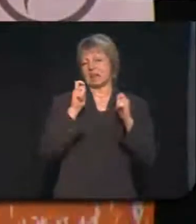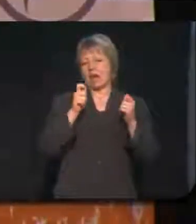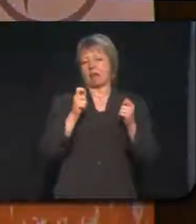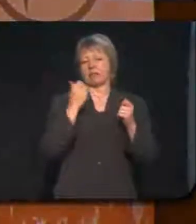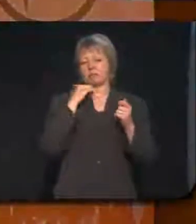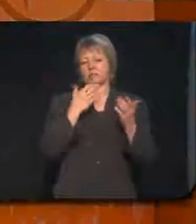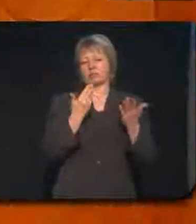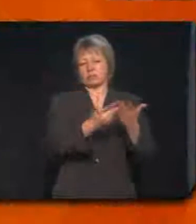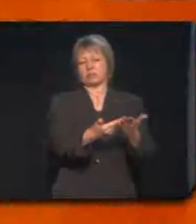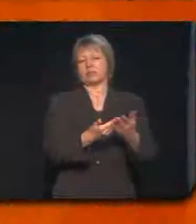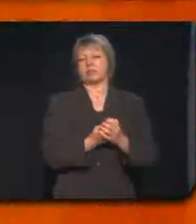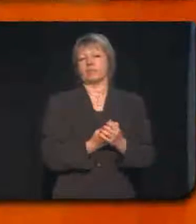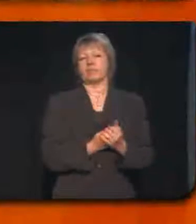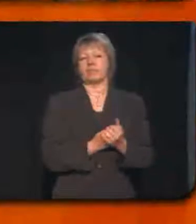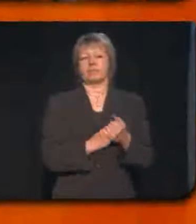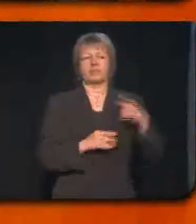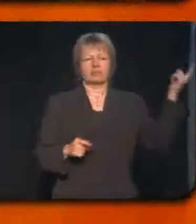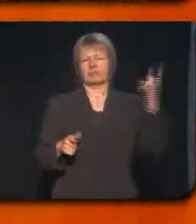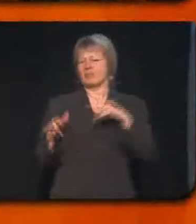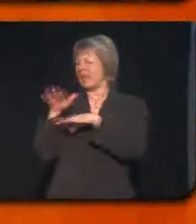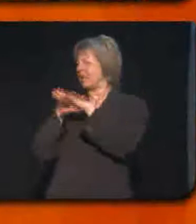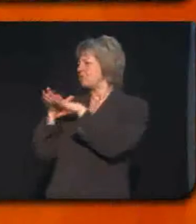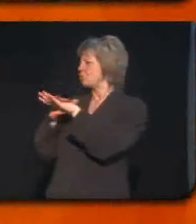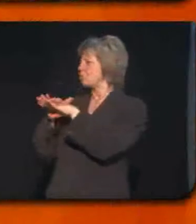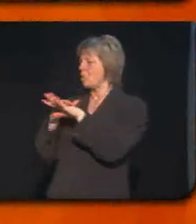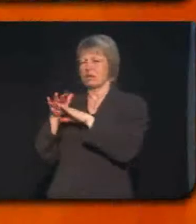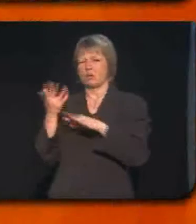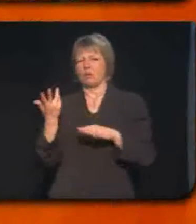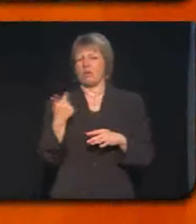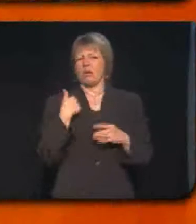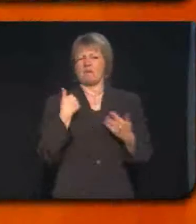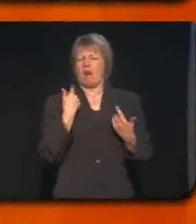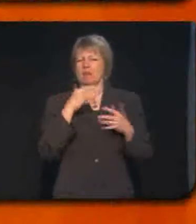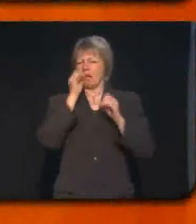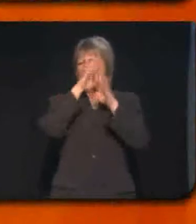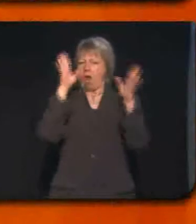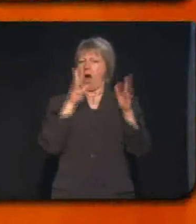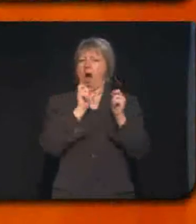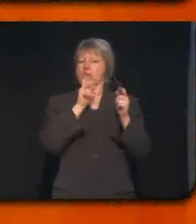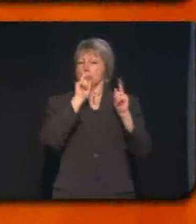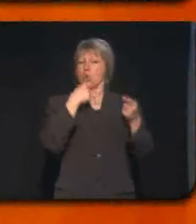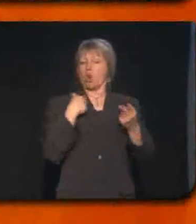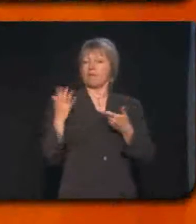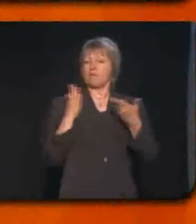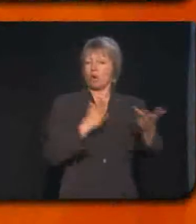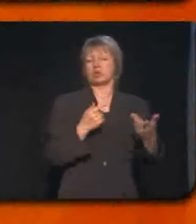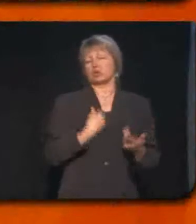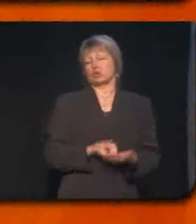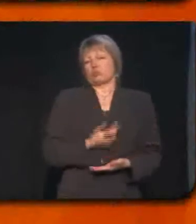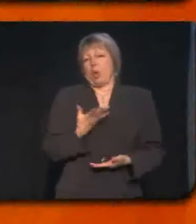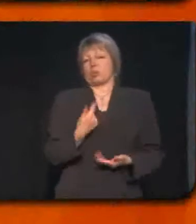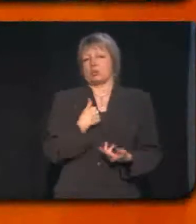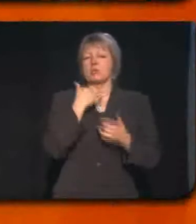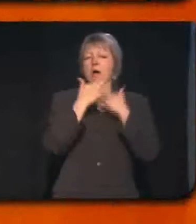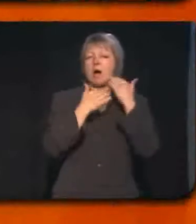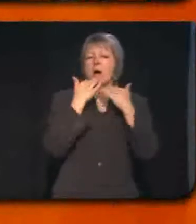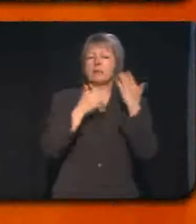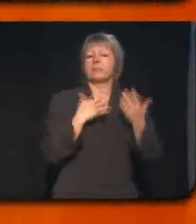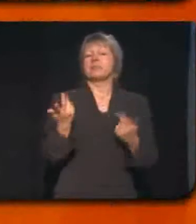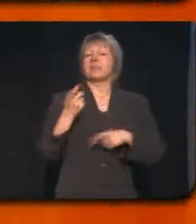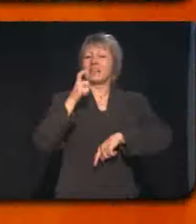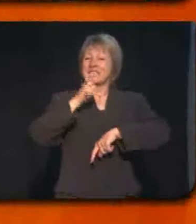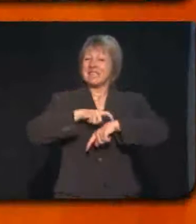entschuldigung ich habe leider das nicht so ganz auf dem Screen gehabt dass ich den Antrag noch vorstellen sollte ich mache das jetzt mal spontan die